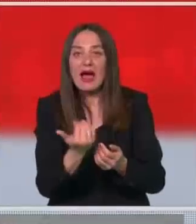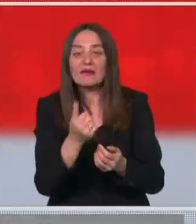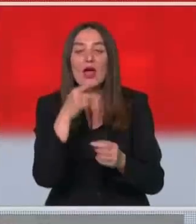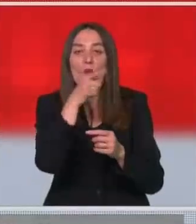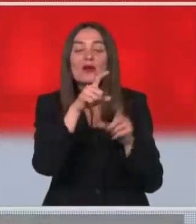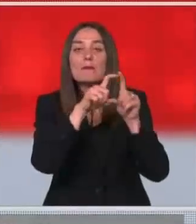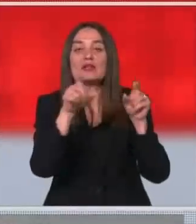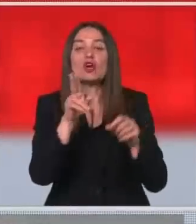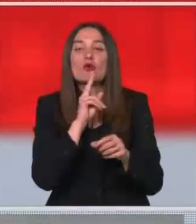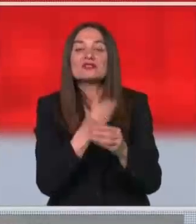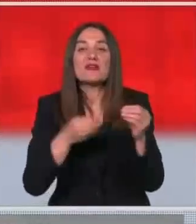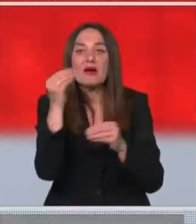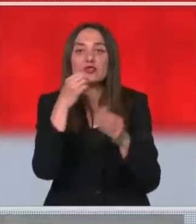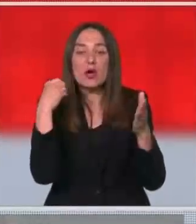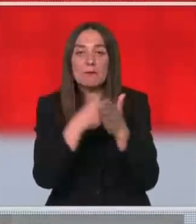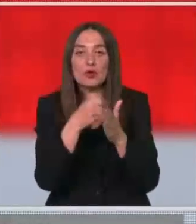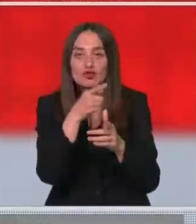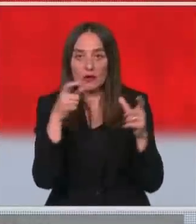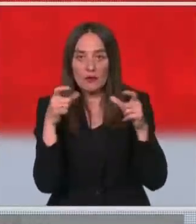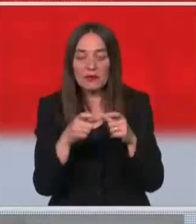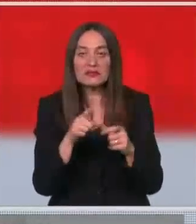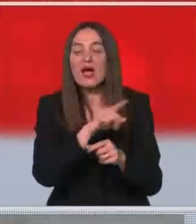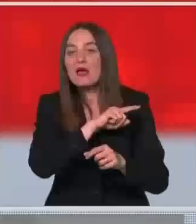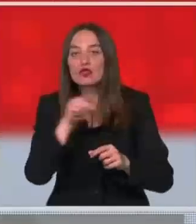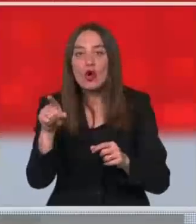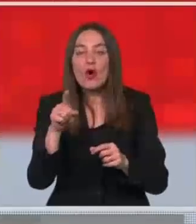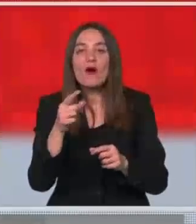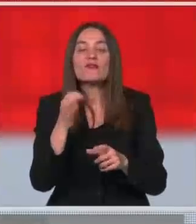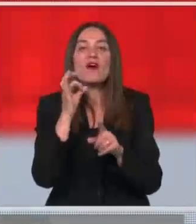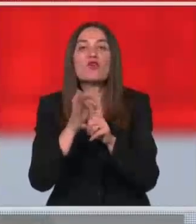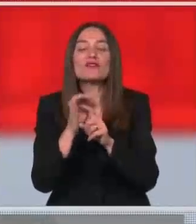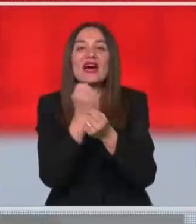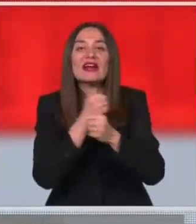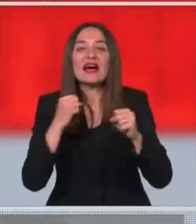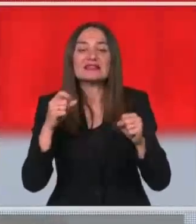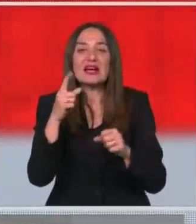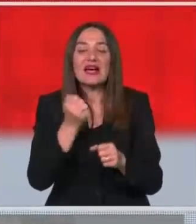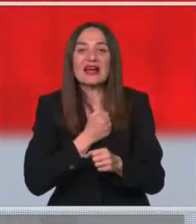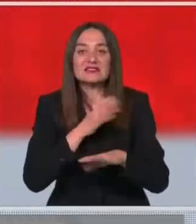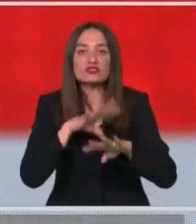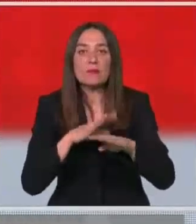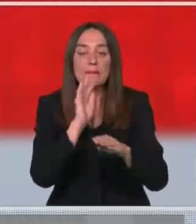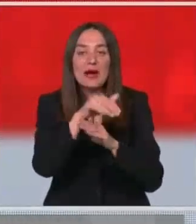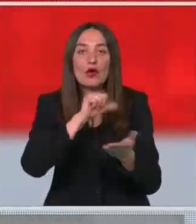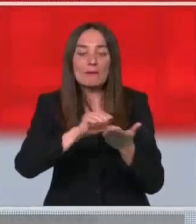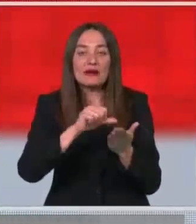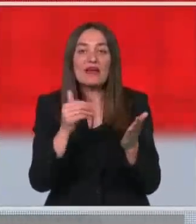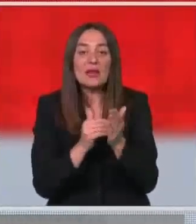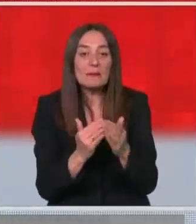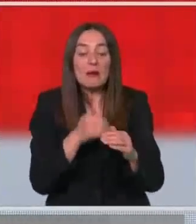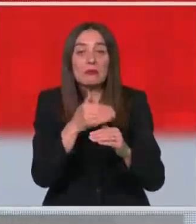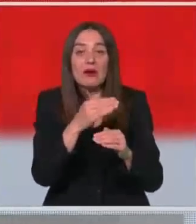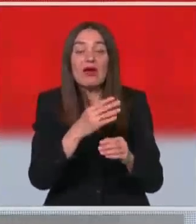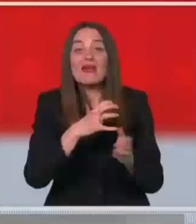onim preduzećima koja su najviše pogođena ovom krizom, do Fonda za razvoj i garancijske šeme preko banaka, koja treba da podstakne,